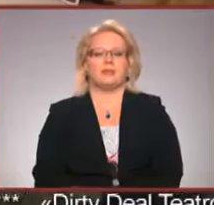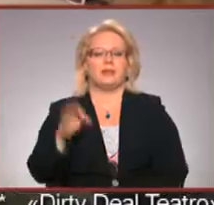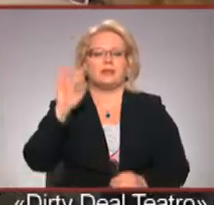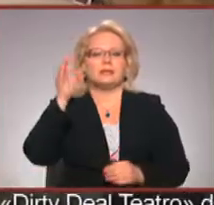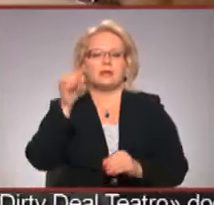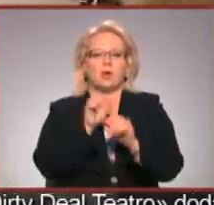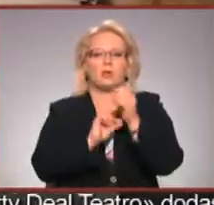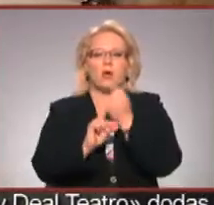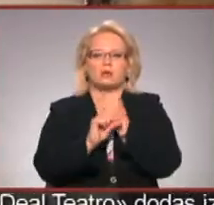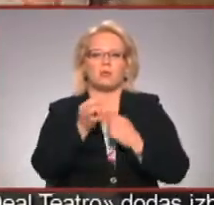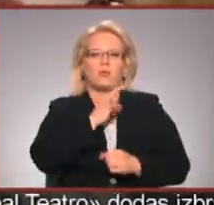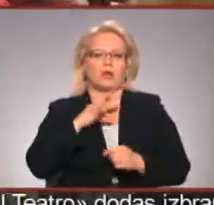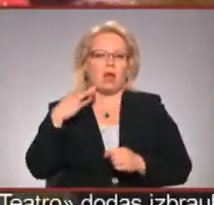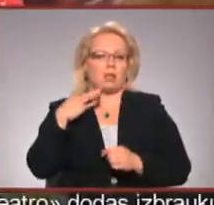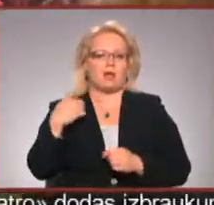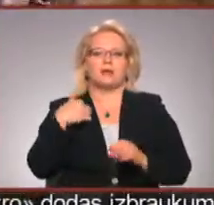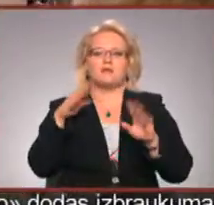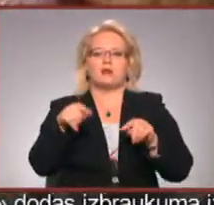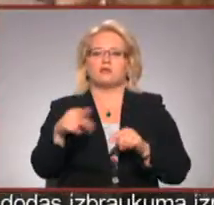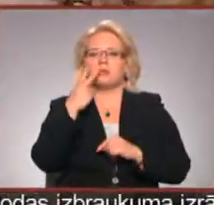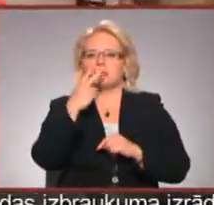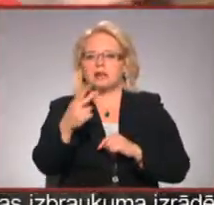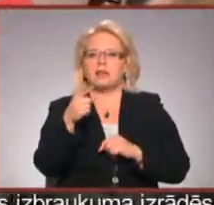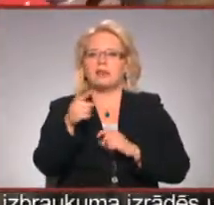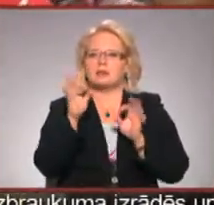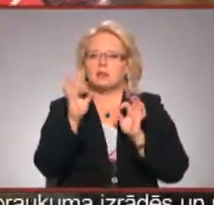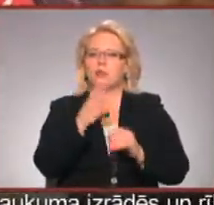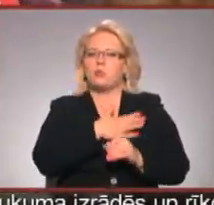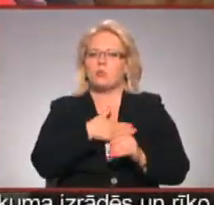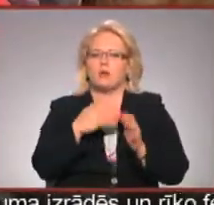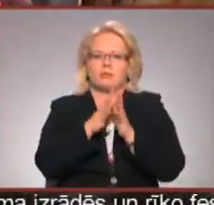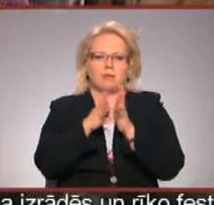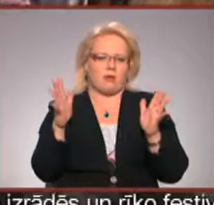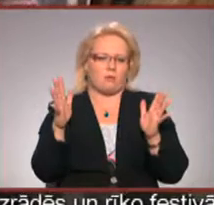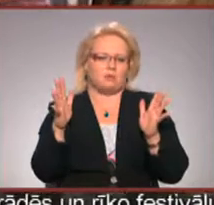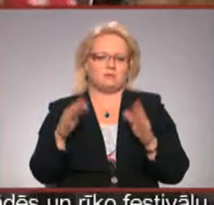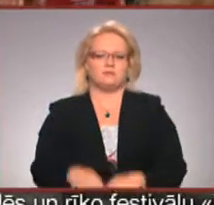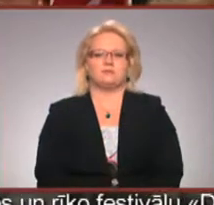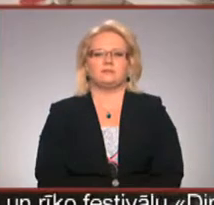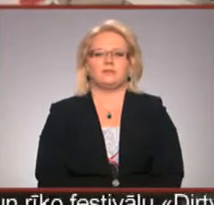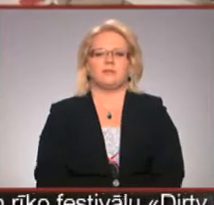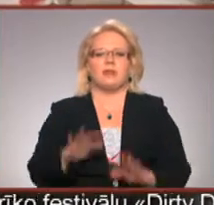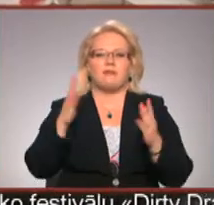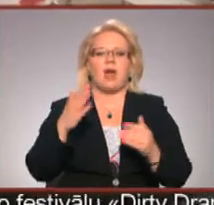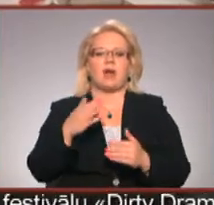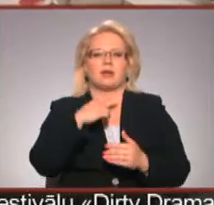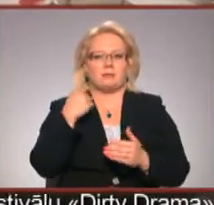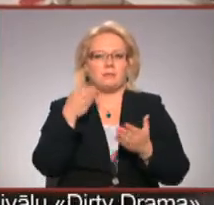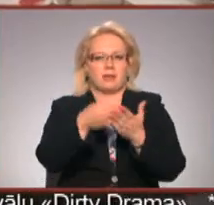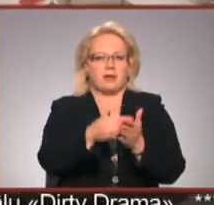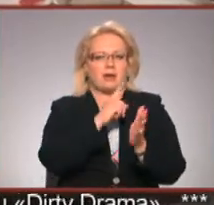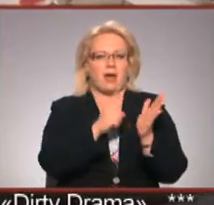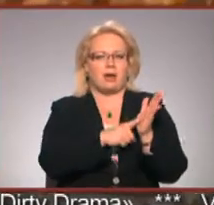Dzintara rokas sprādes un krēlas. Es varu šeit saskatīt, ka tās ir ļoti daudz. Vai jūs plānojat tās